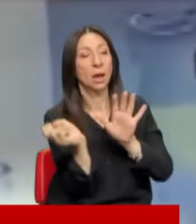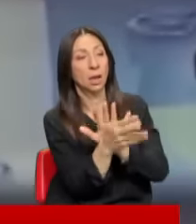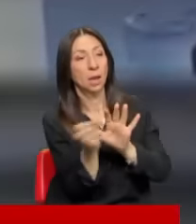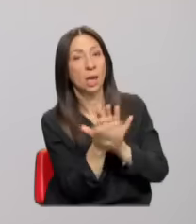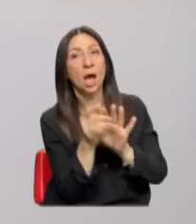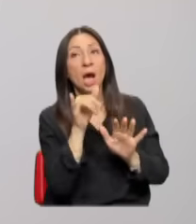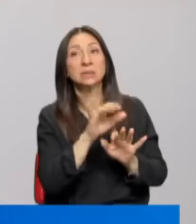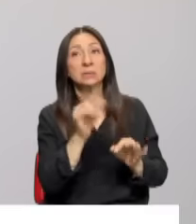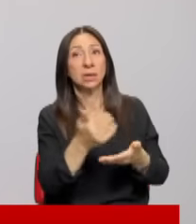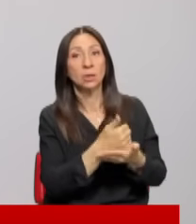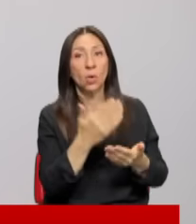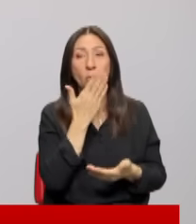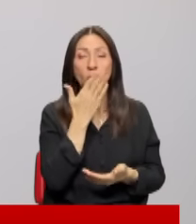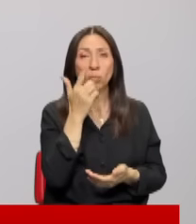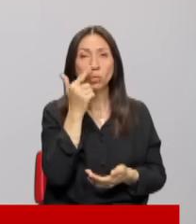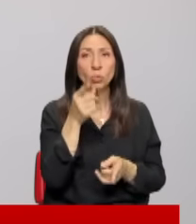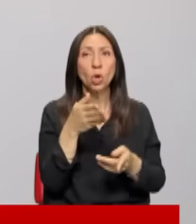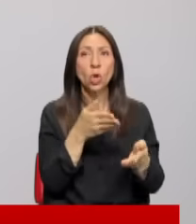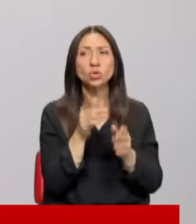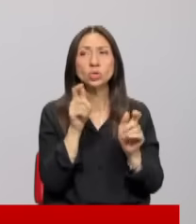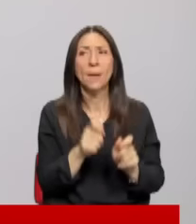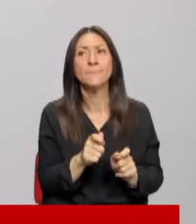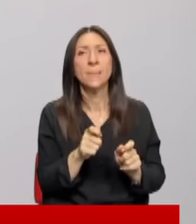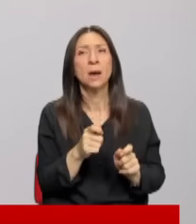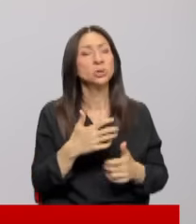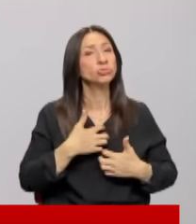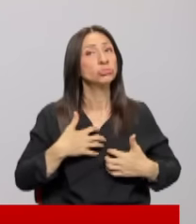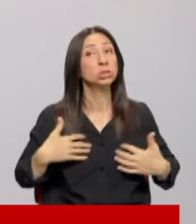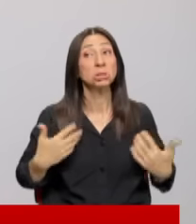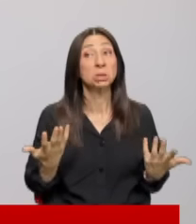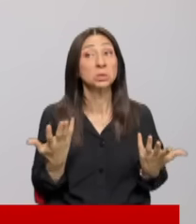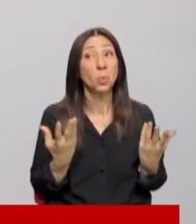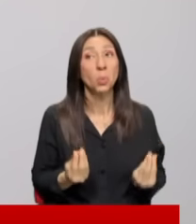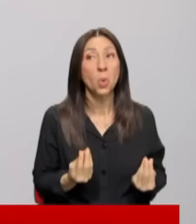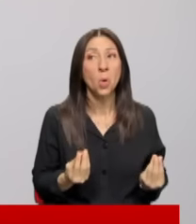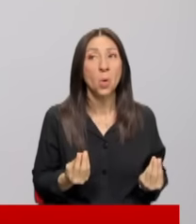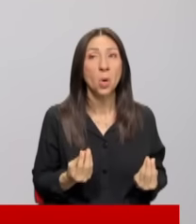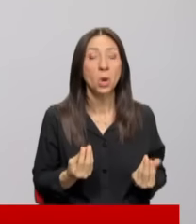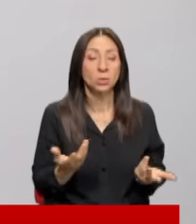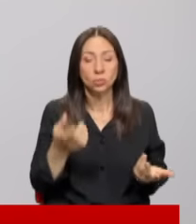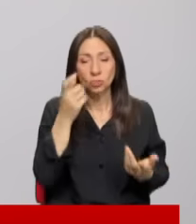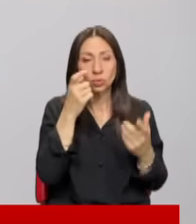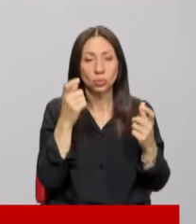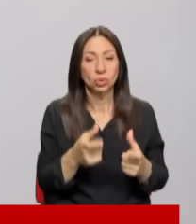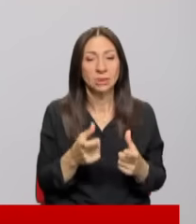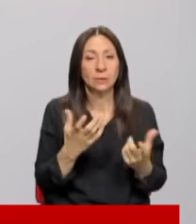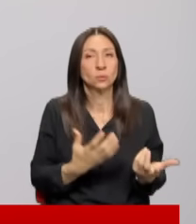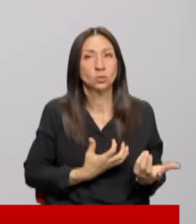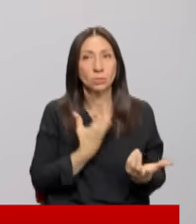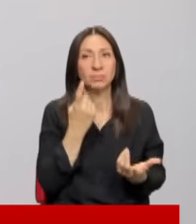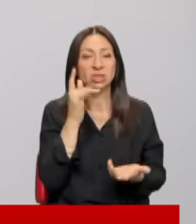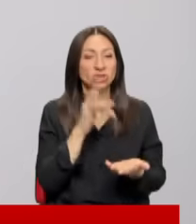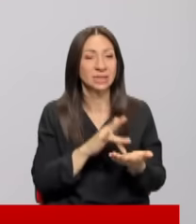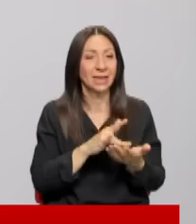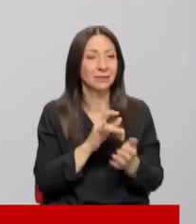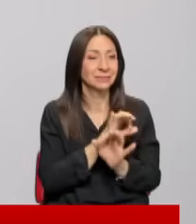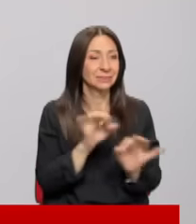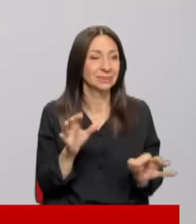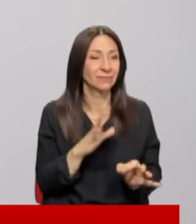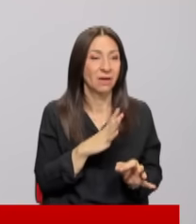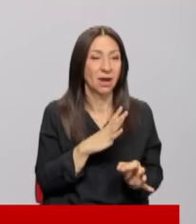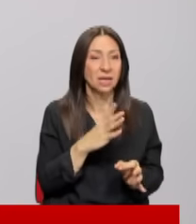gelir elde etti. Okul müdürleri bu yolsuzluğu yapma ücretini nereden buluyorlar? Çünkü ülkemizde ne yazık ki bir cezasızlık